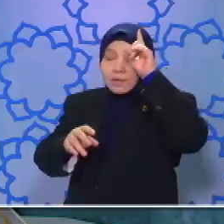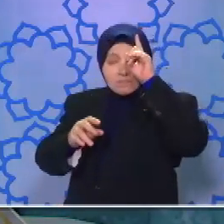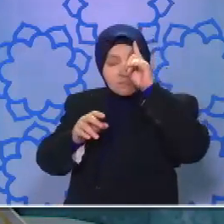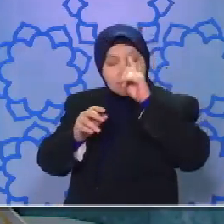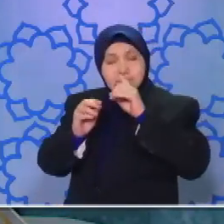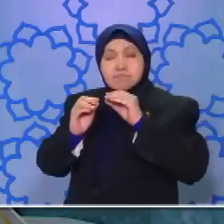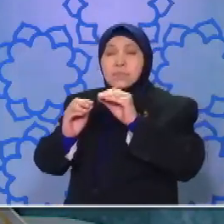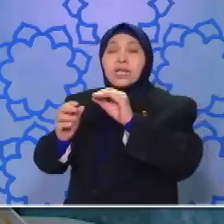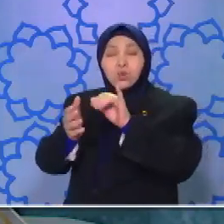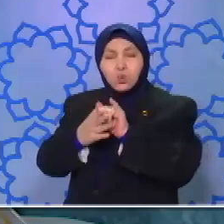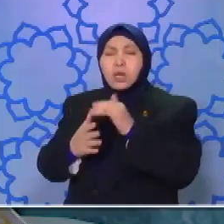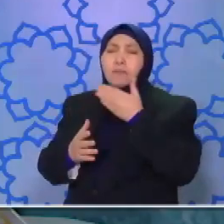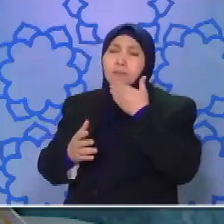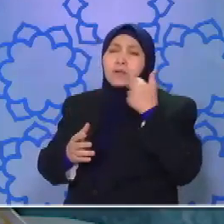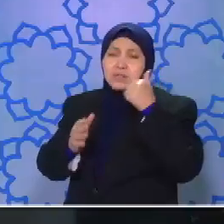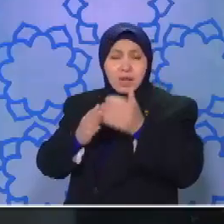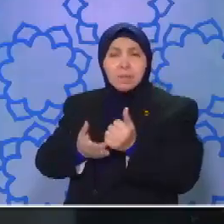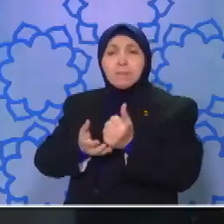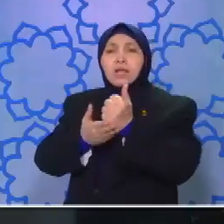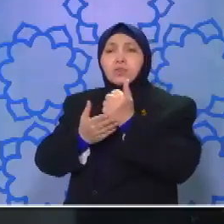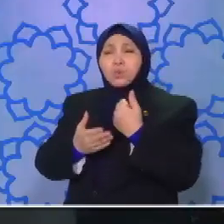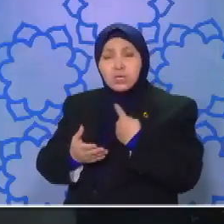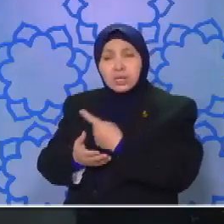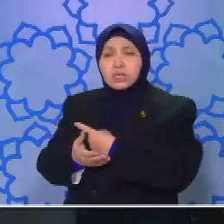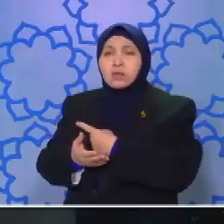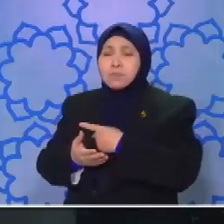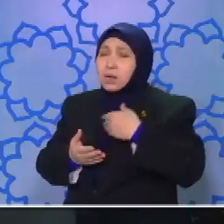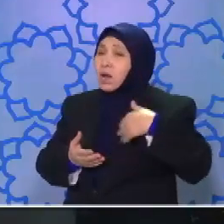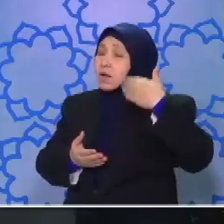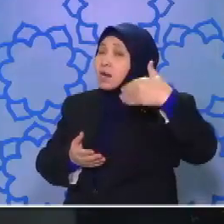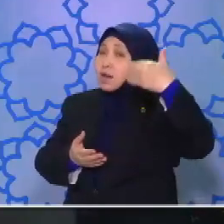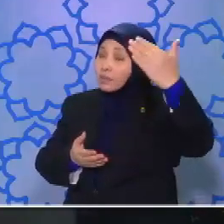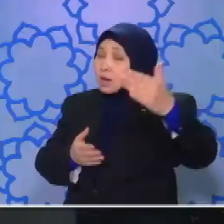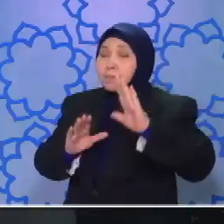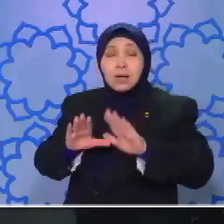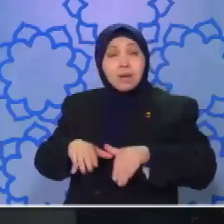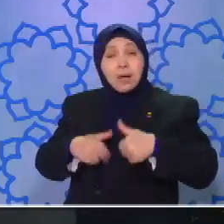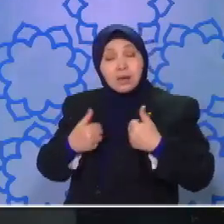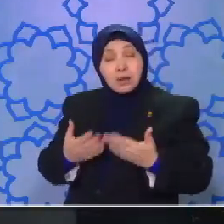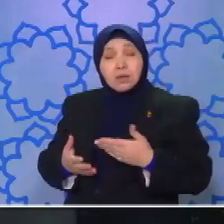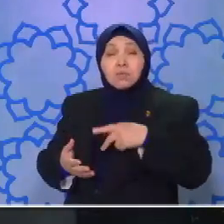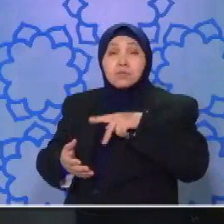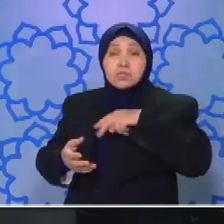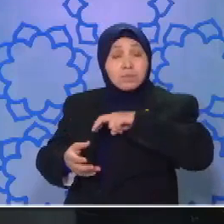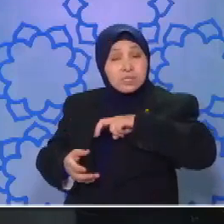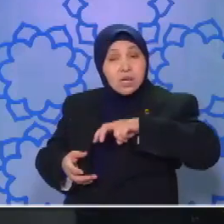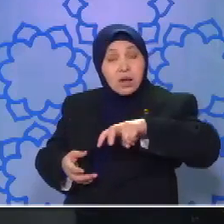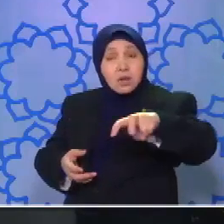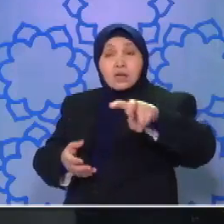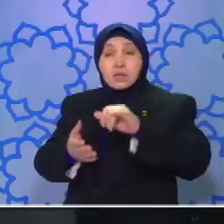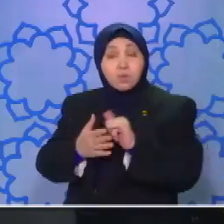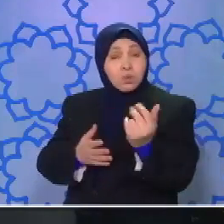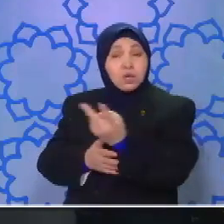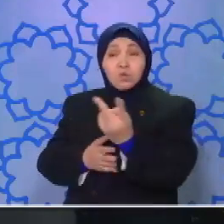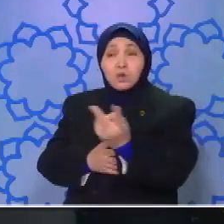Yeah. Menarik ayat tu, mungkin Ustaz Fas kena bantu kita lah untuk edisi yang akan datang, bagaimana dia punya perjalanan Nabi Allah, sebab dia dua-dua